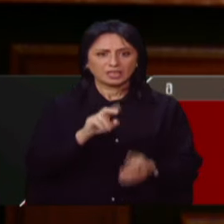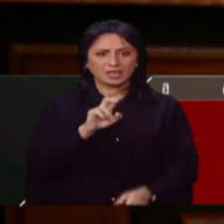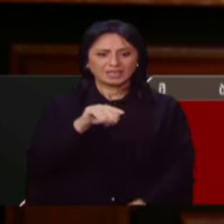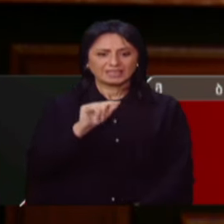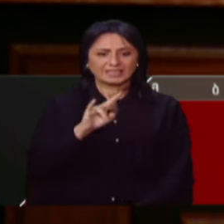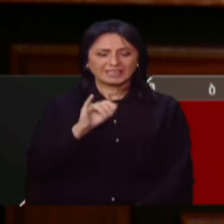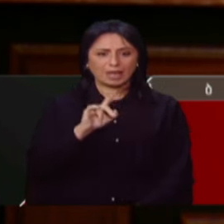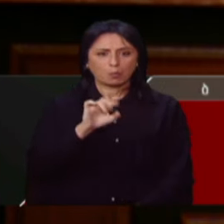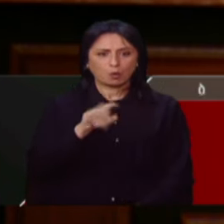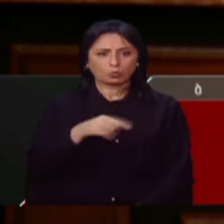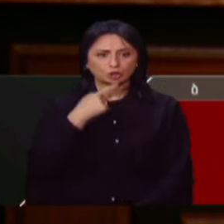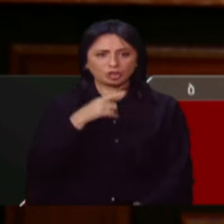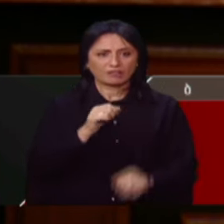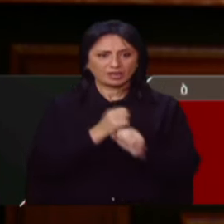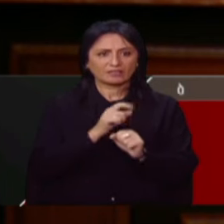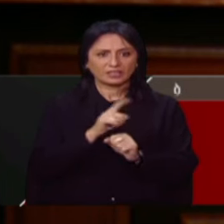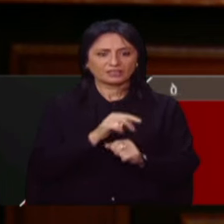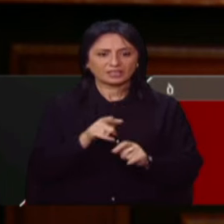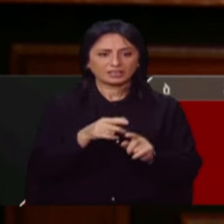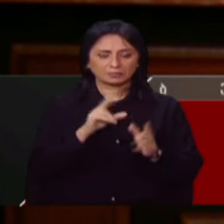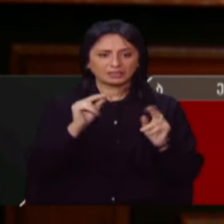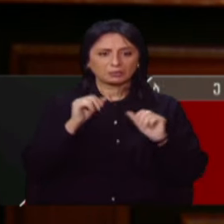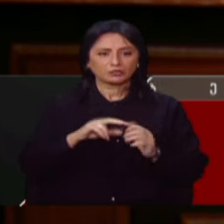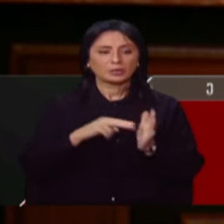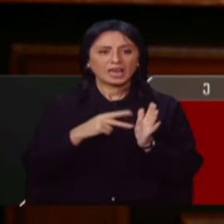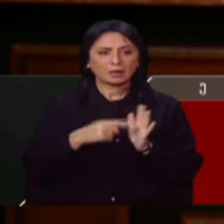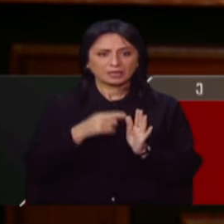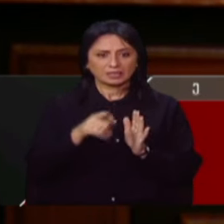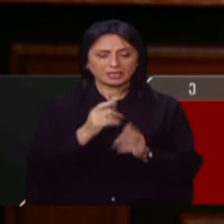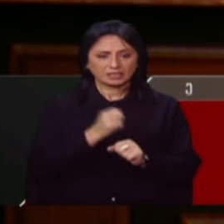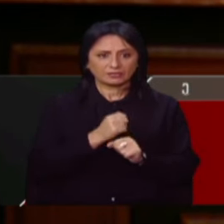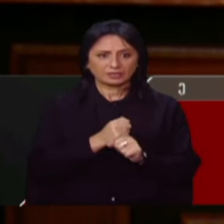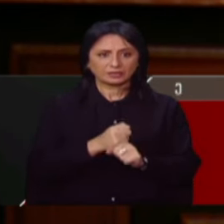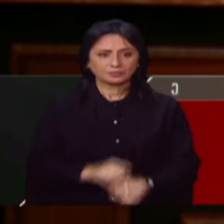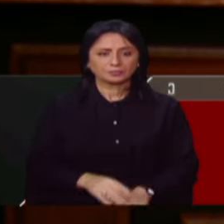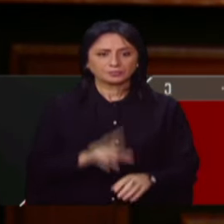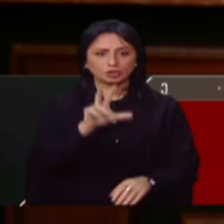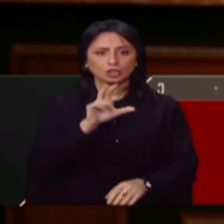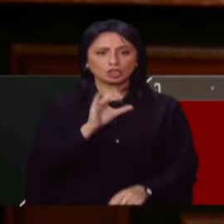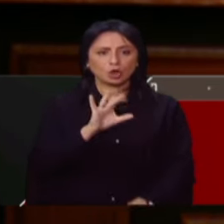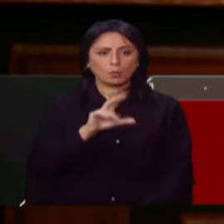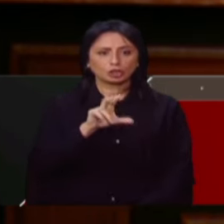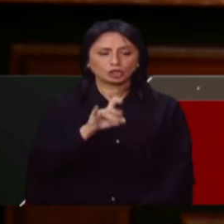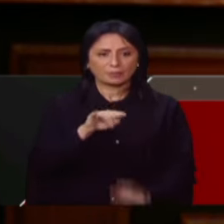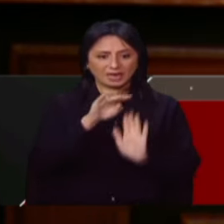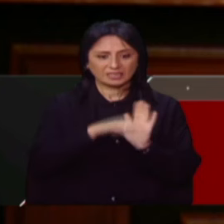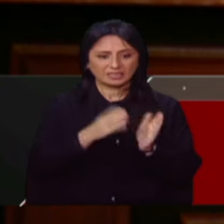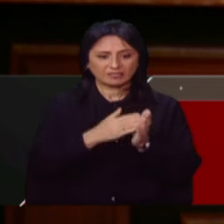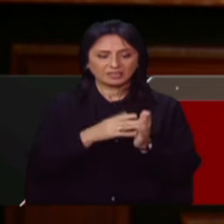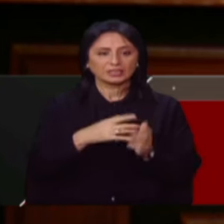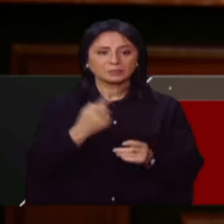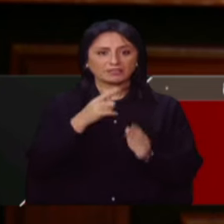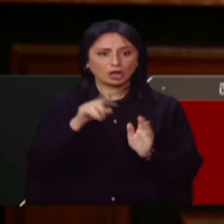თიკამოშავა ძეობა თუ სამშვილის დედა და რას არის სამშვილის დედა და ამბი პოლიტიკური პასპორტი როგორ ჯაბარებდნენ არის ხალხი ინიციაში არ შევიდა